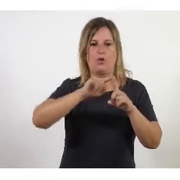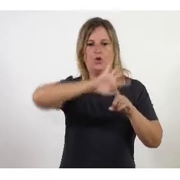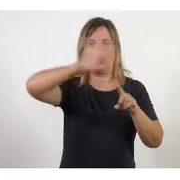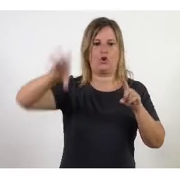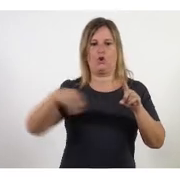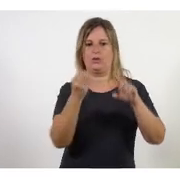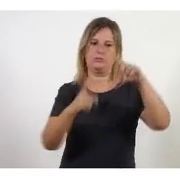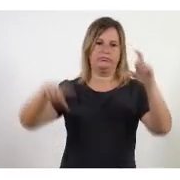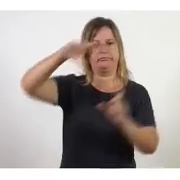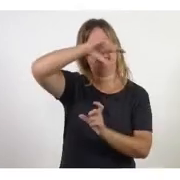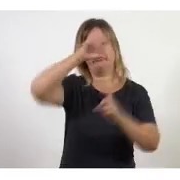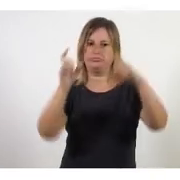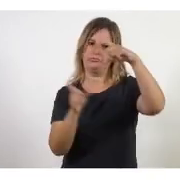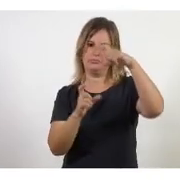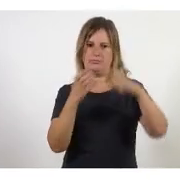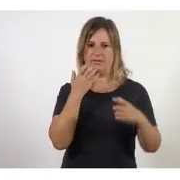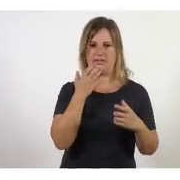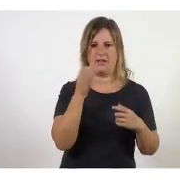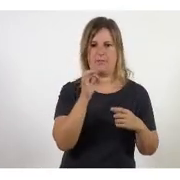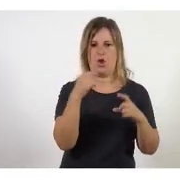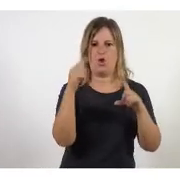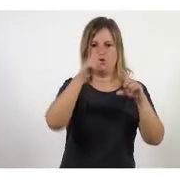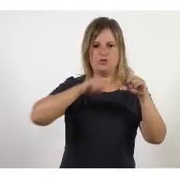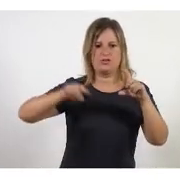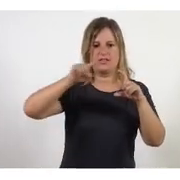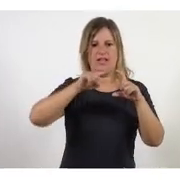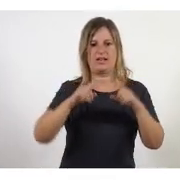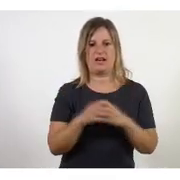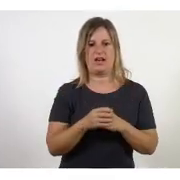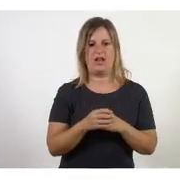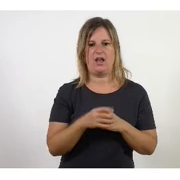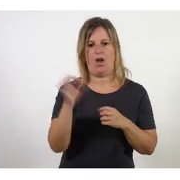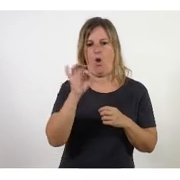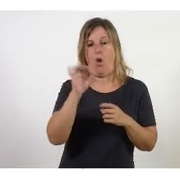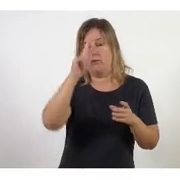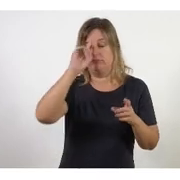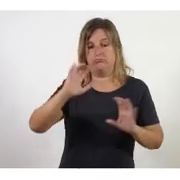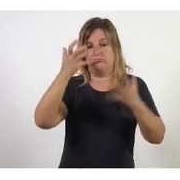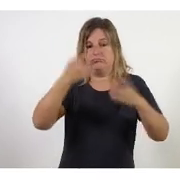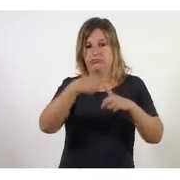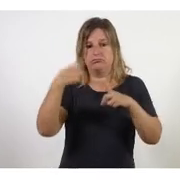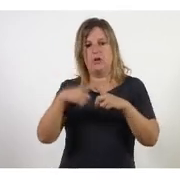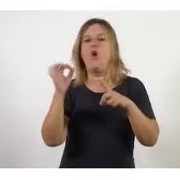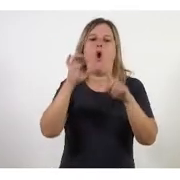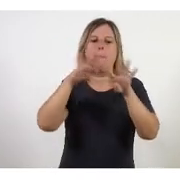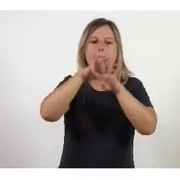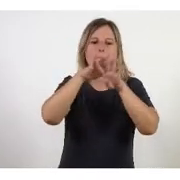veieu? Cercle, que fan coses més boges, eh? Pixelar,